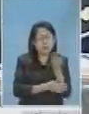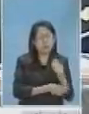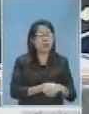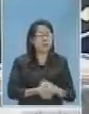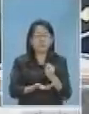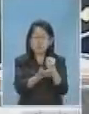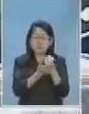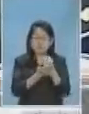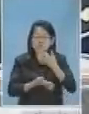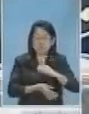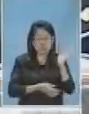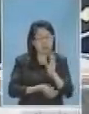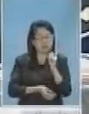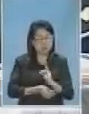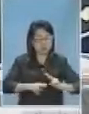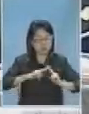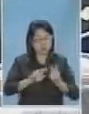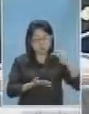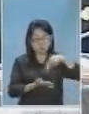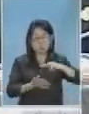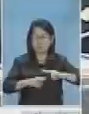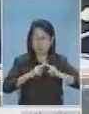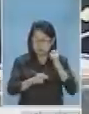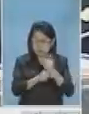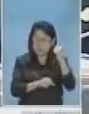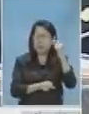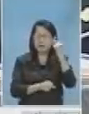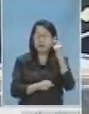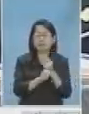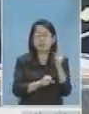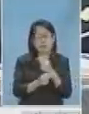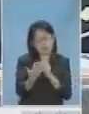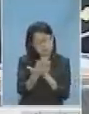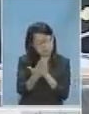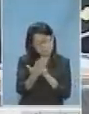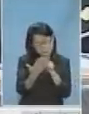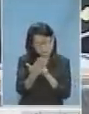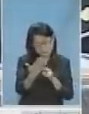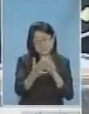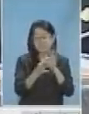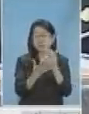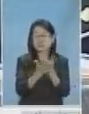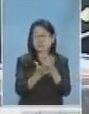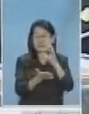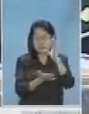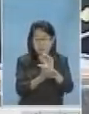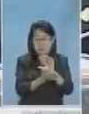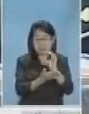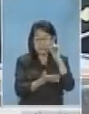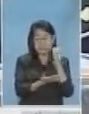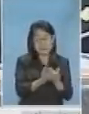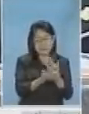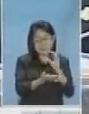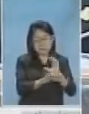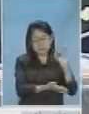ได้เพราะฉะนั้นตรงนี้ผมก็ตามไปดูครับในแง่งบประมาณงบประมาณที่จะช่วยให้ประชาชนโด